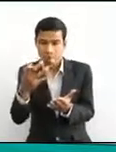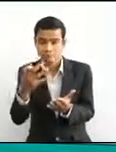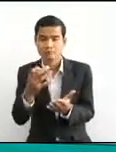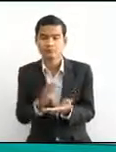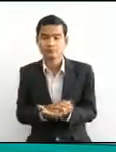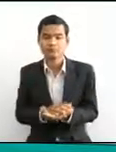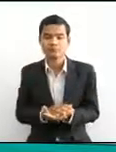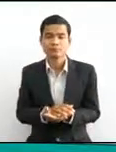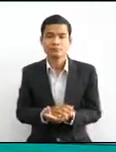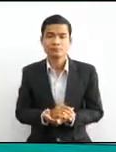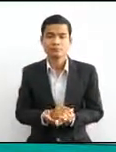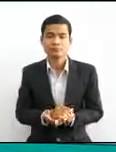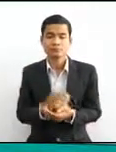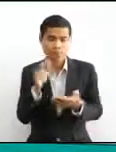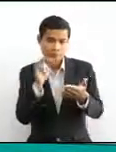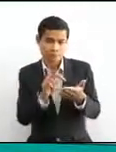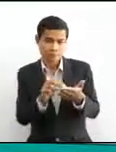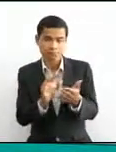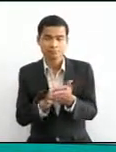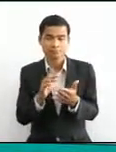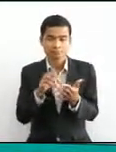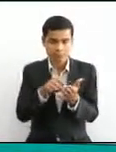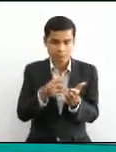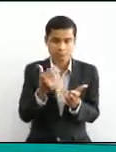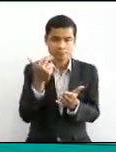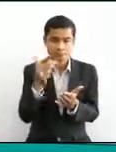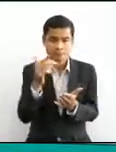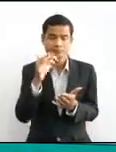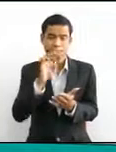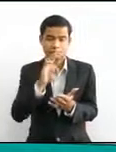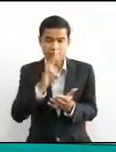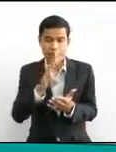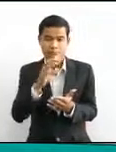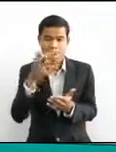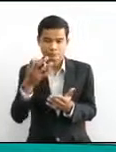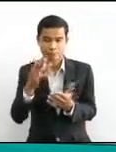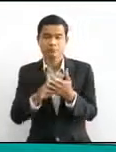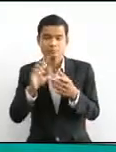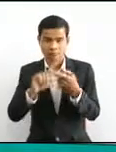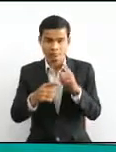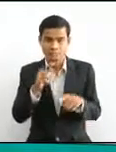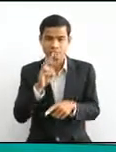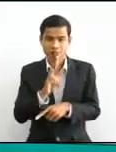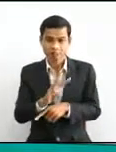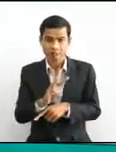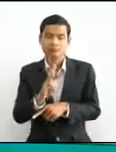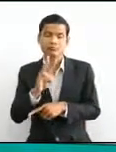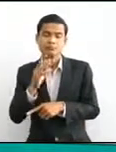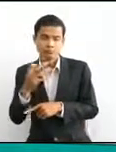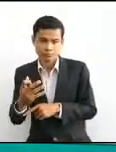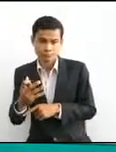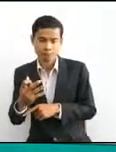cha nì tùm bó tì xam sắp rạm bầy ba miền lệch được khăn cừu lệch bầy nâng lệch